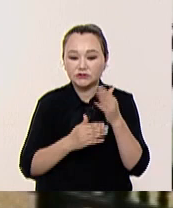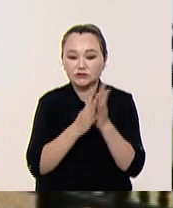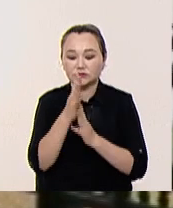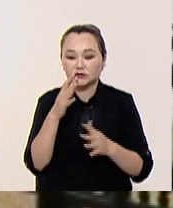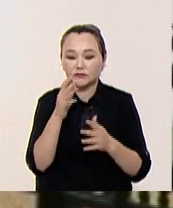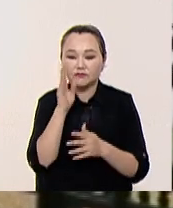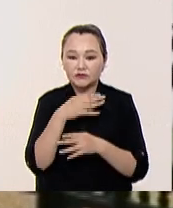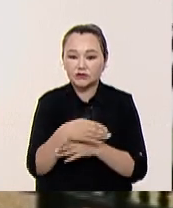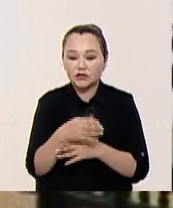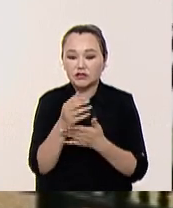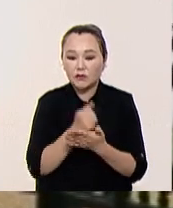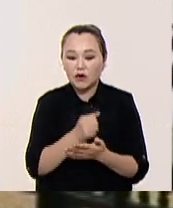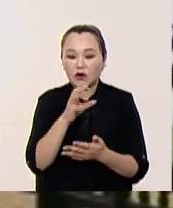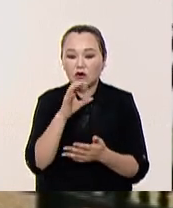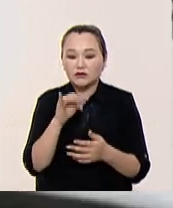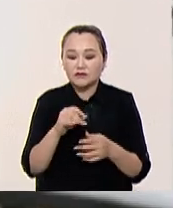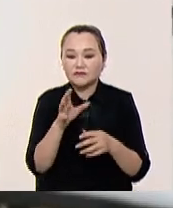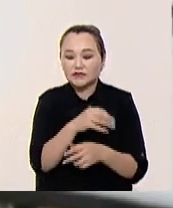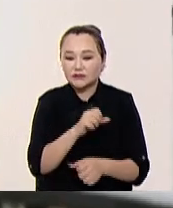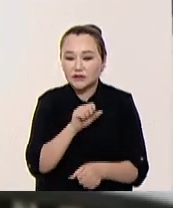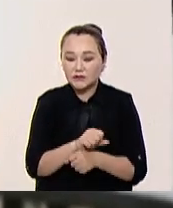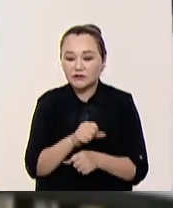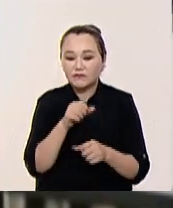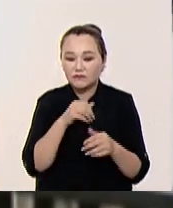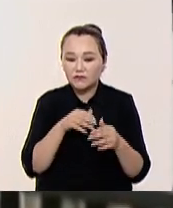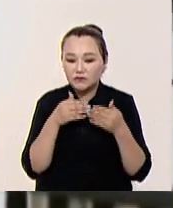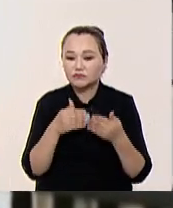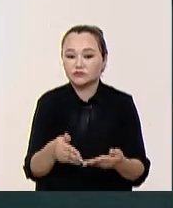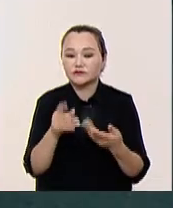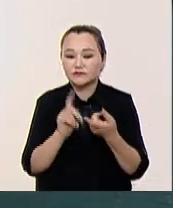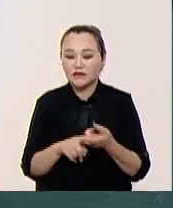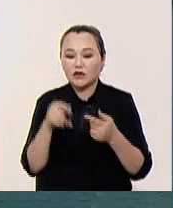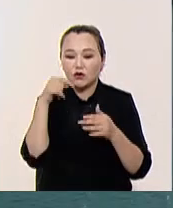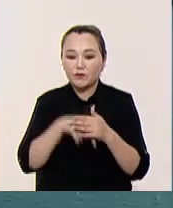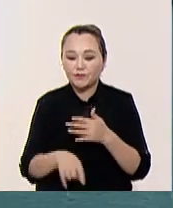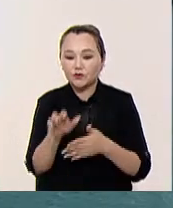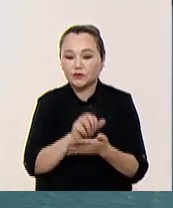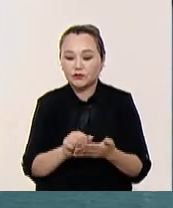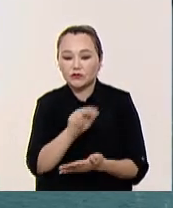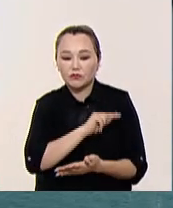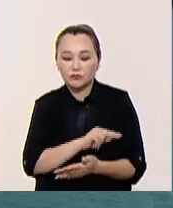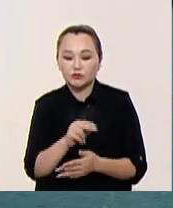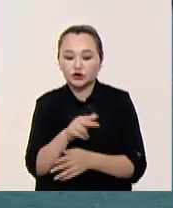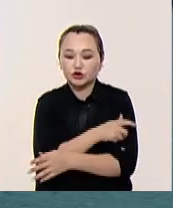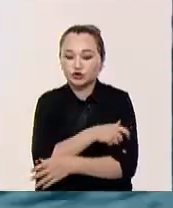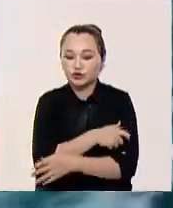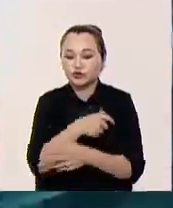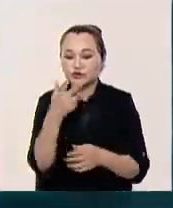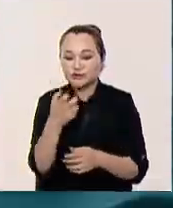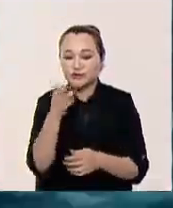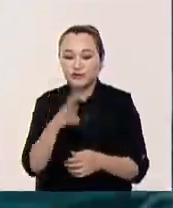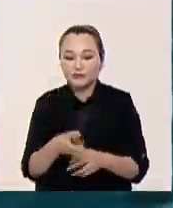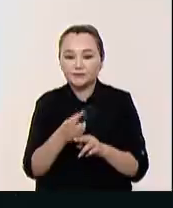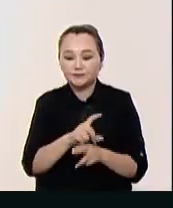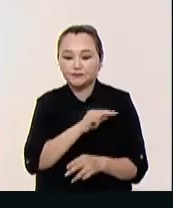запасов. Неочищенные устья тормозят и прохождение судов. Потому курс на дно углубительной работы протяженностью в 300 километров. Эту